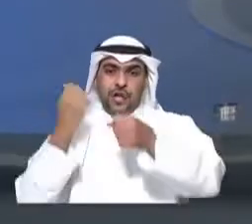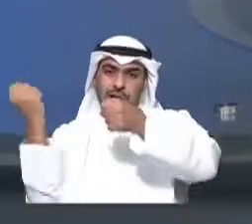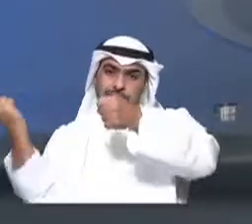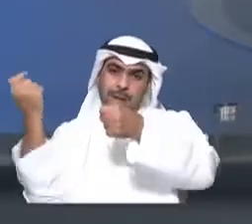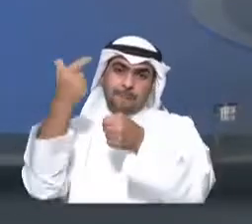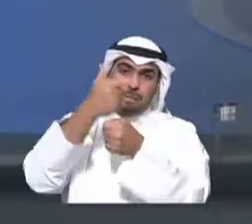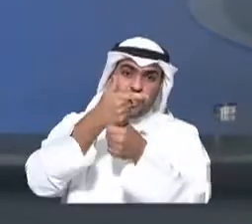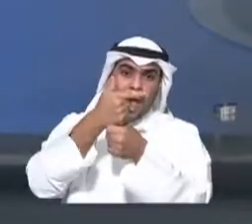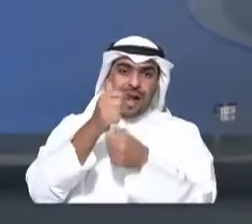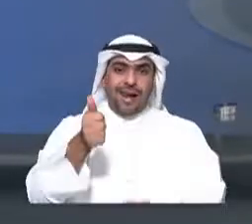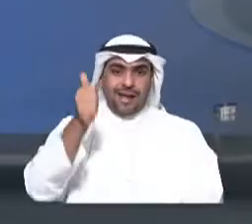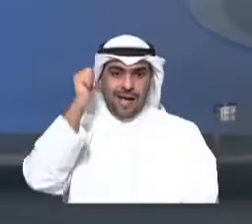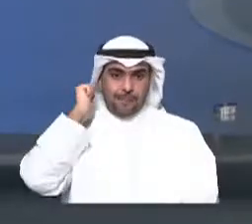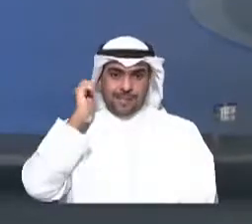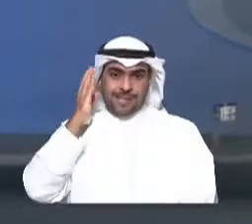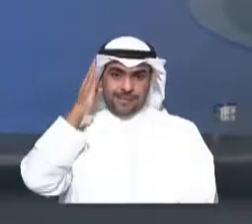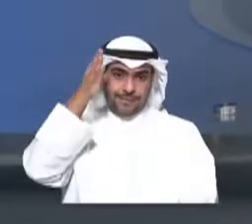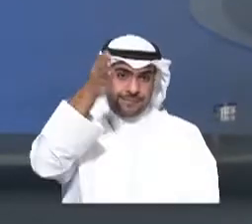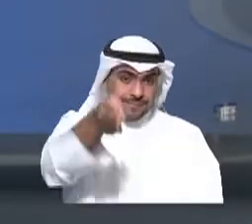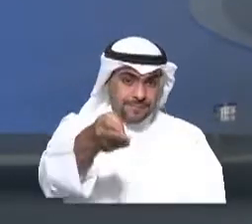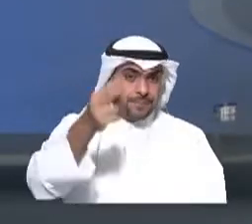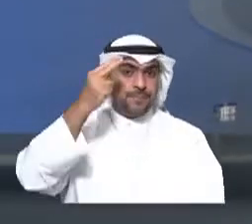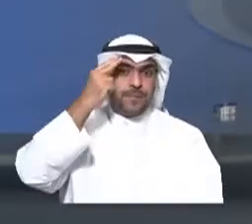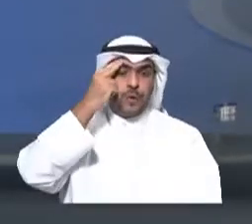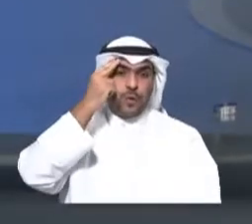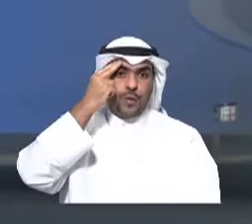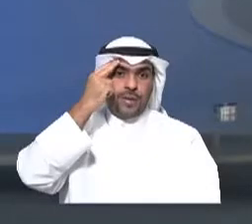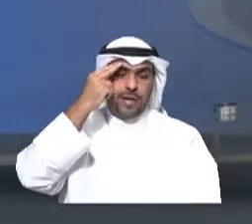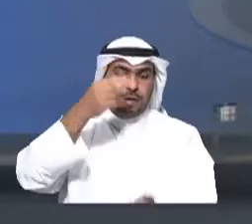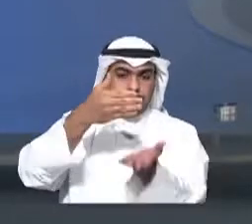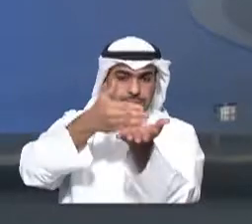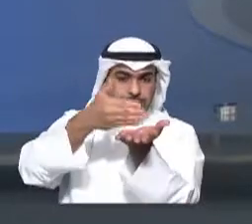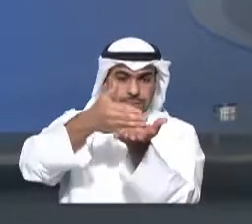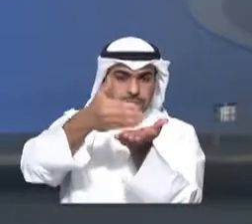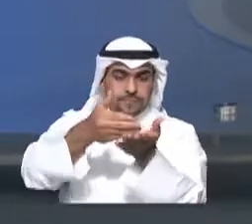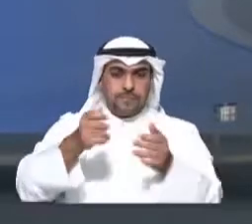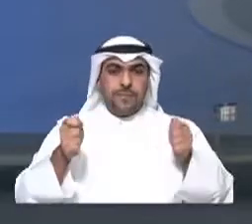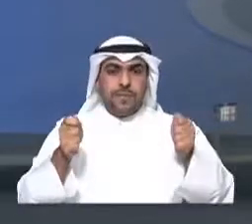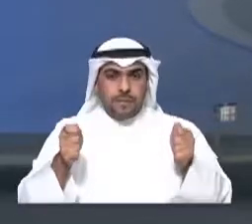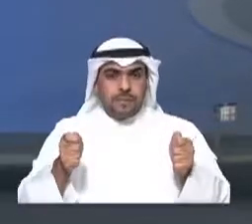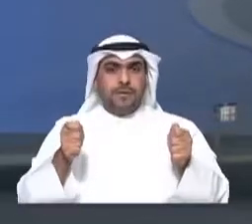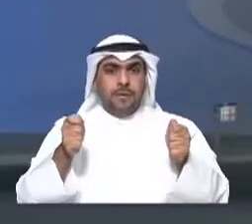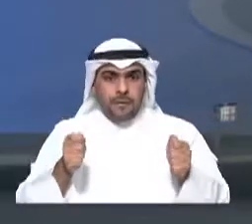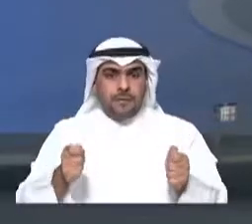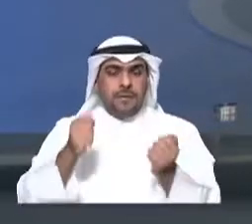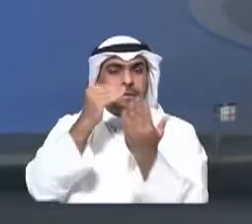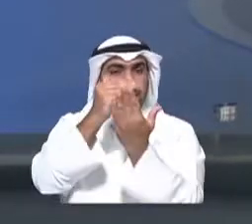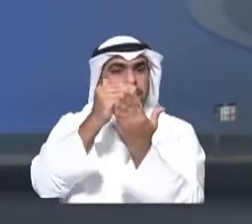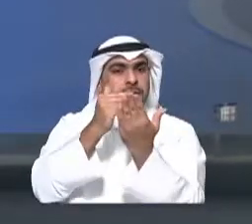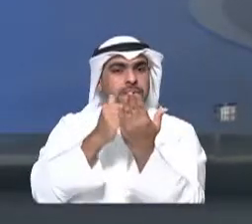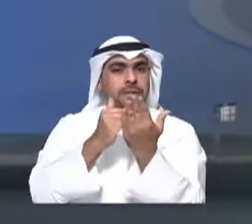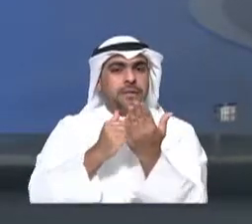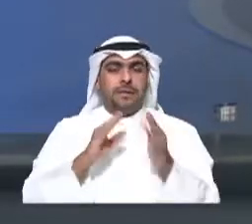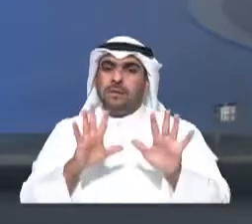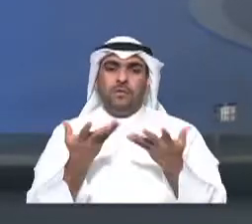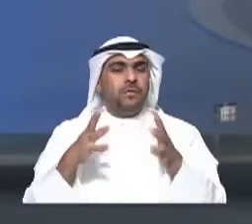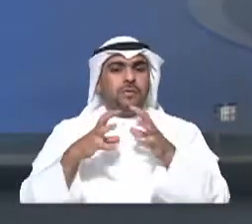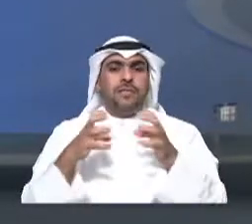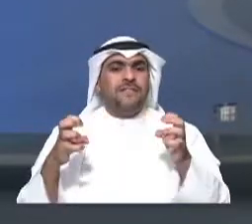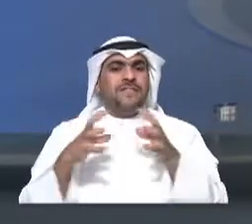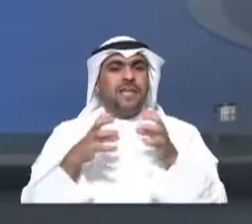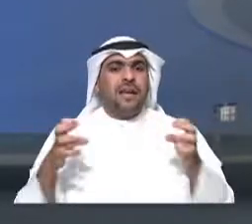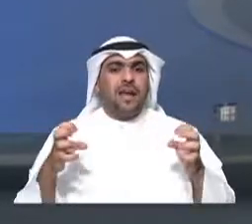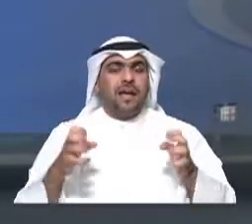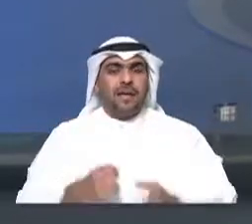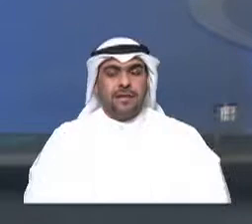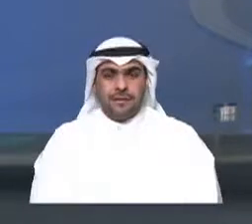البلاد سمو ولي العهد حملت العديد من المعاني والقراءات، فكيف كان لك